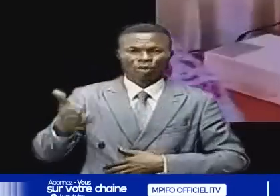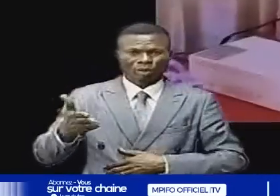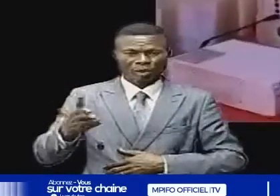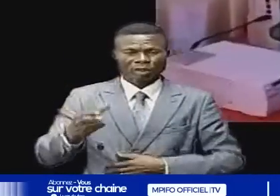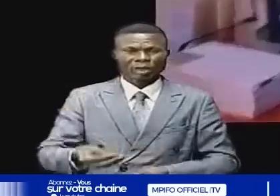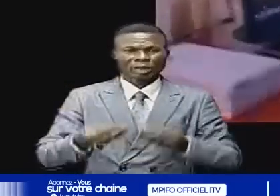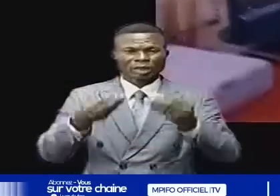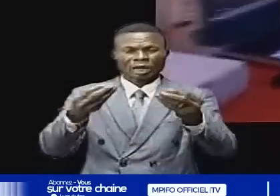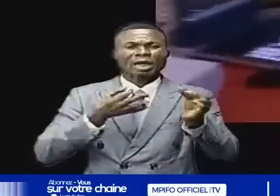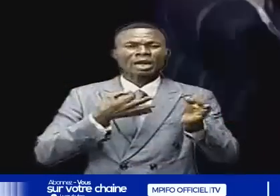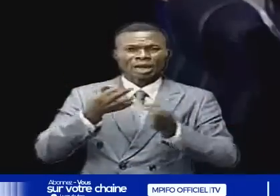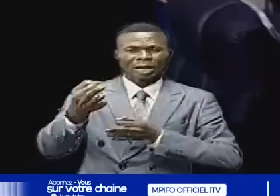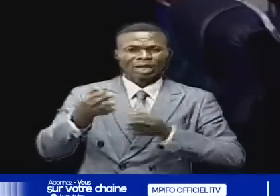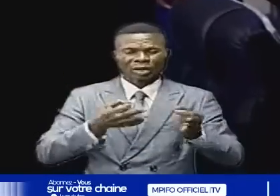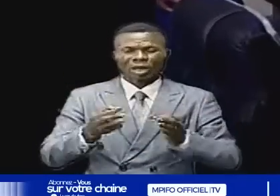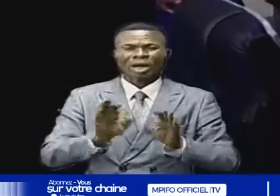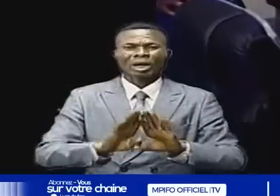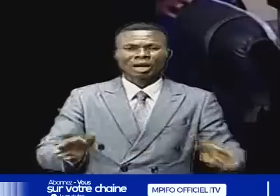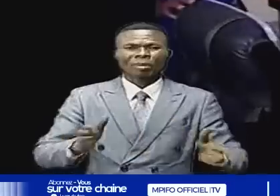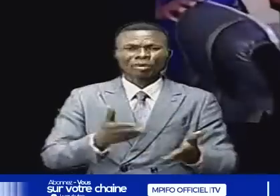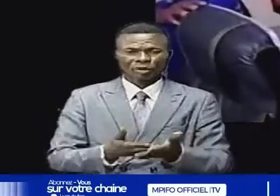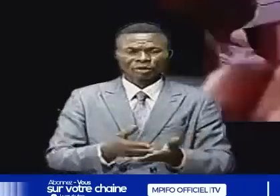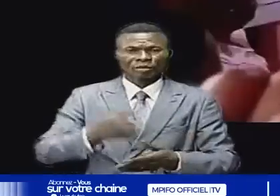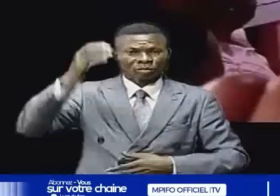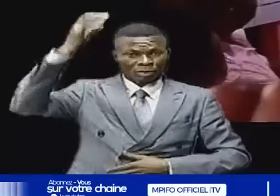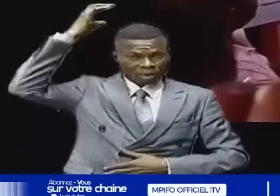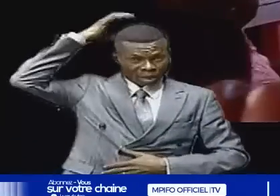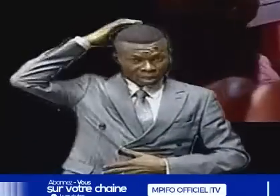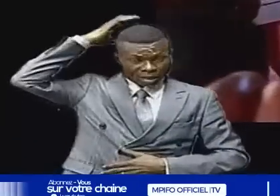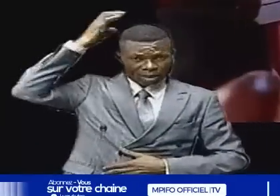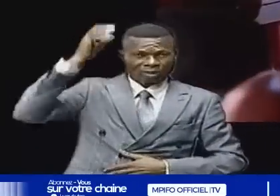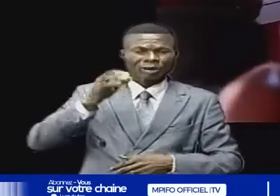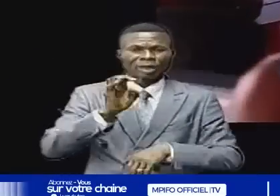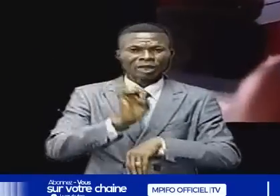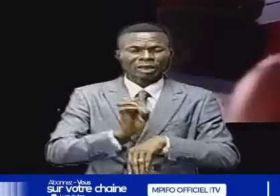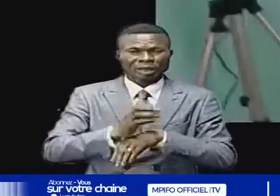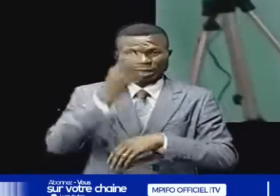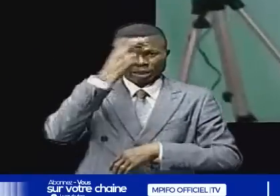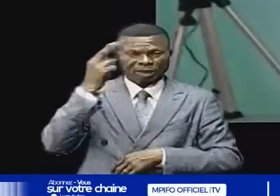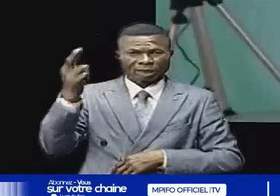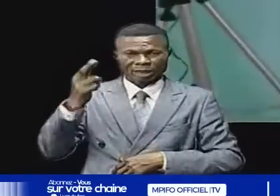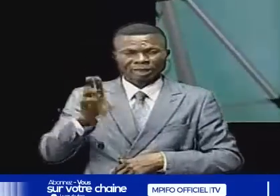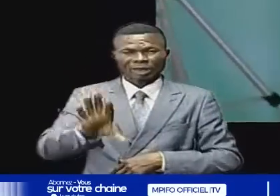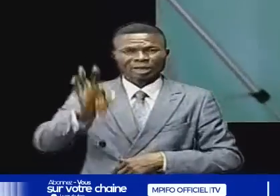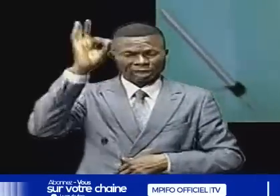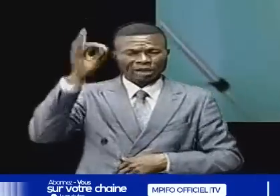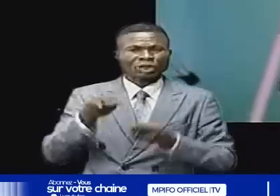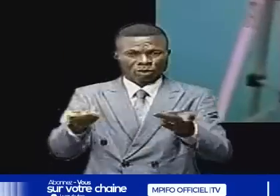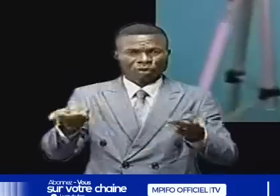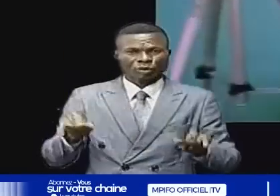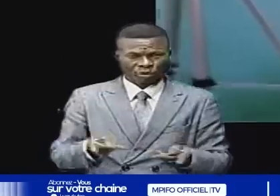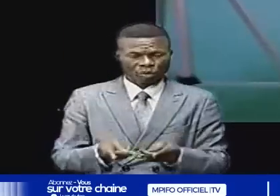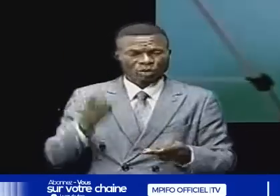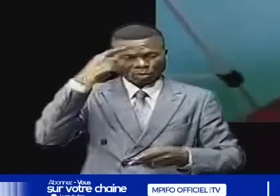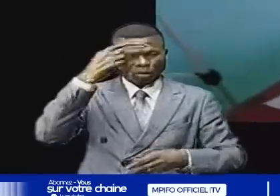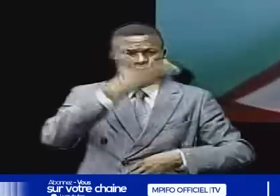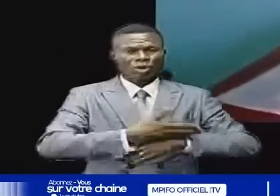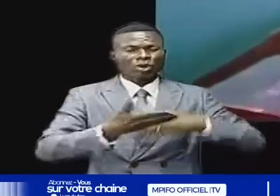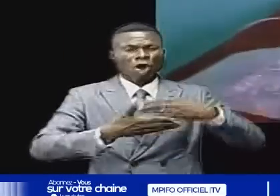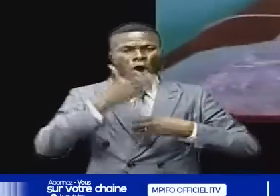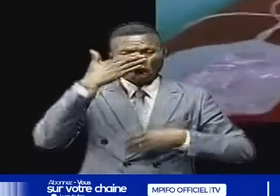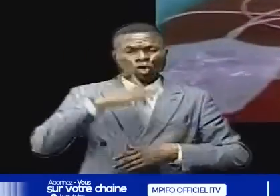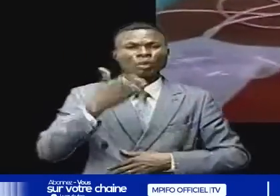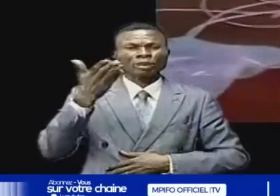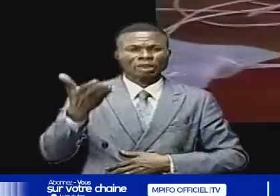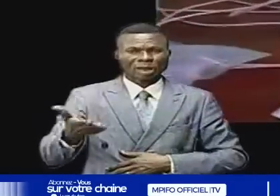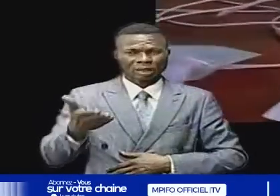donnant des explications y afférentes. Monseigneur Philbert Tembo donne les raisons du choix des lieux de la construction de cet